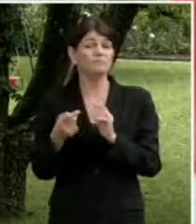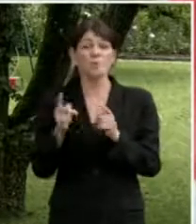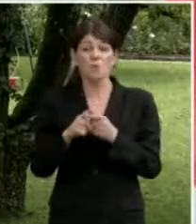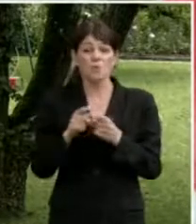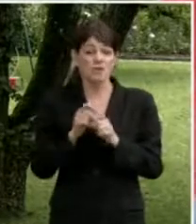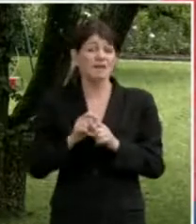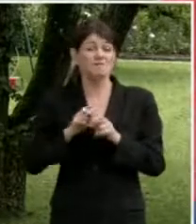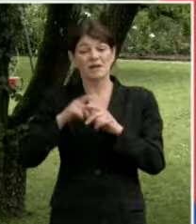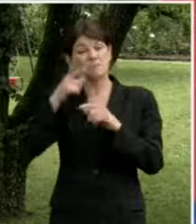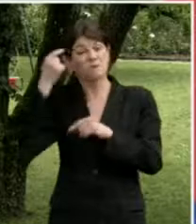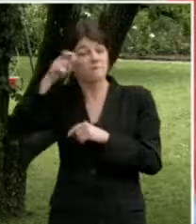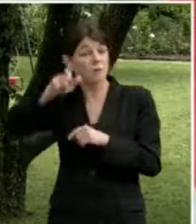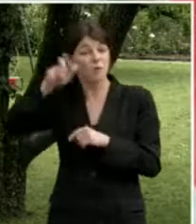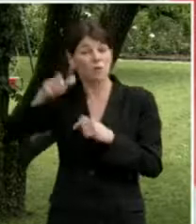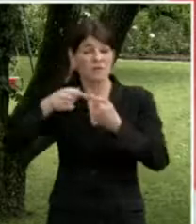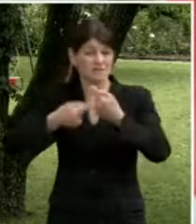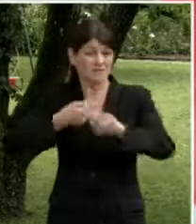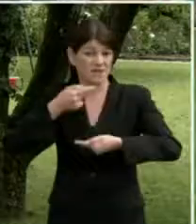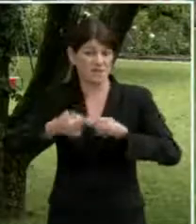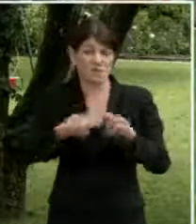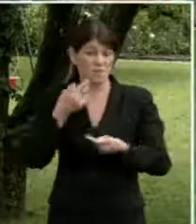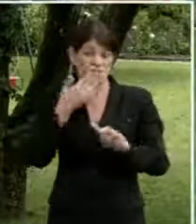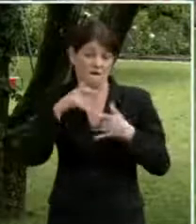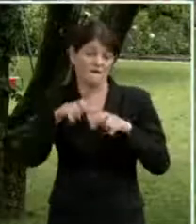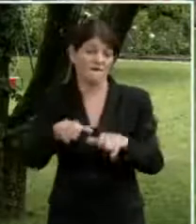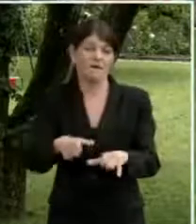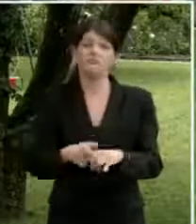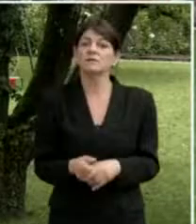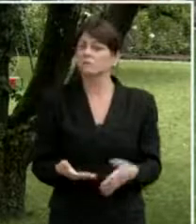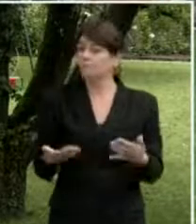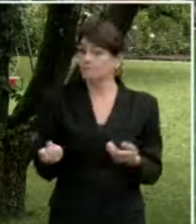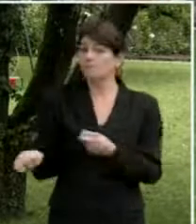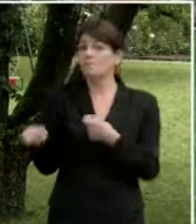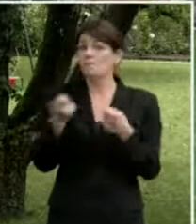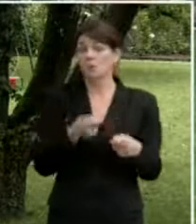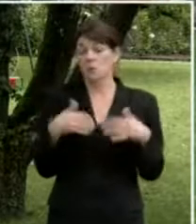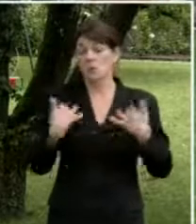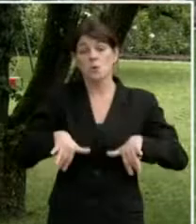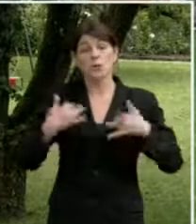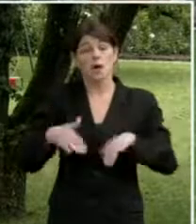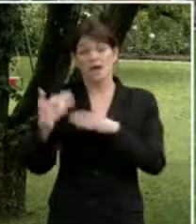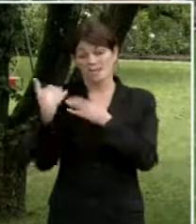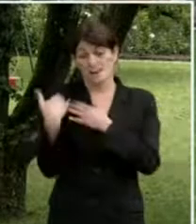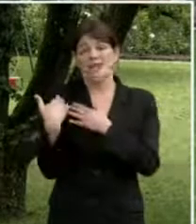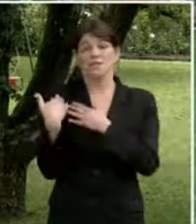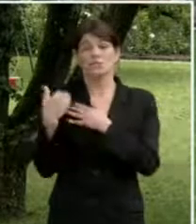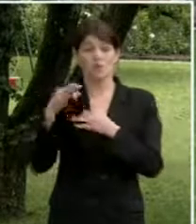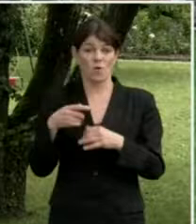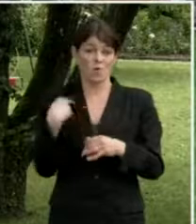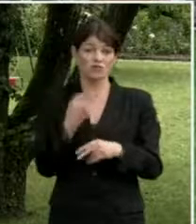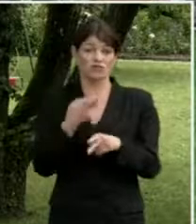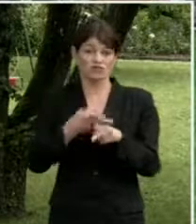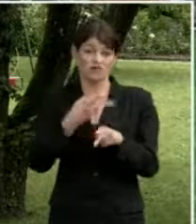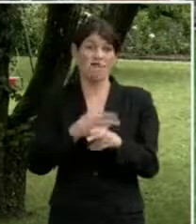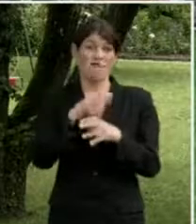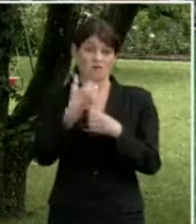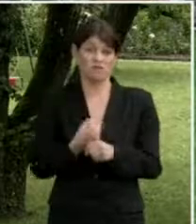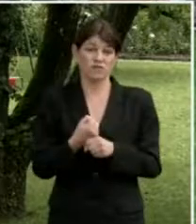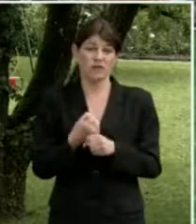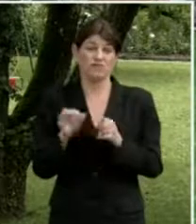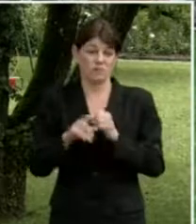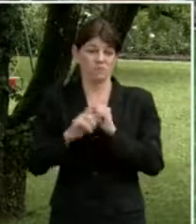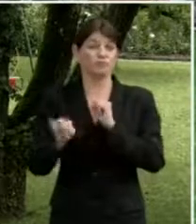der demografischen Entwicklung führt dies zu erheblichen Belastungen für unseren Staatshaushalt